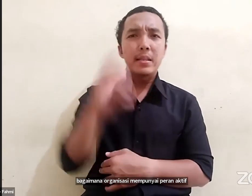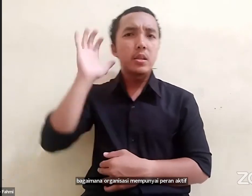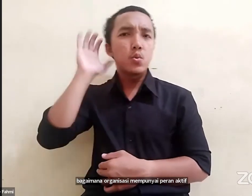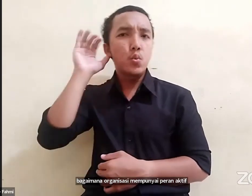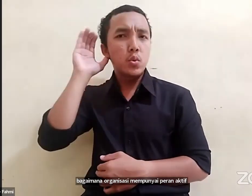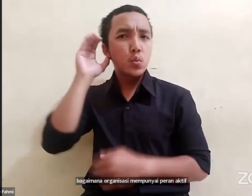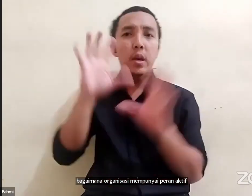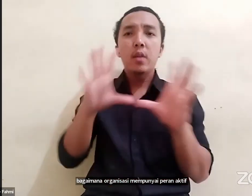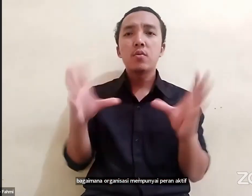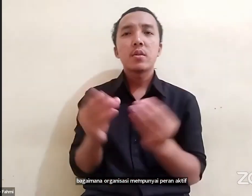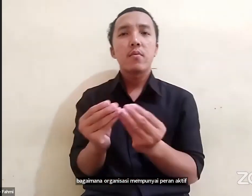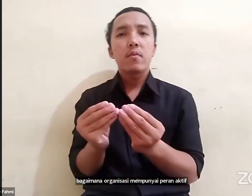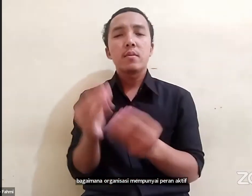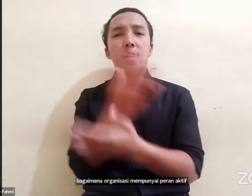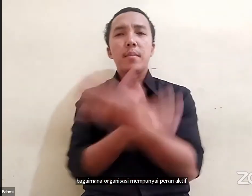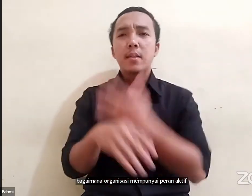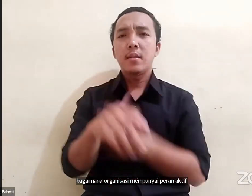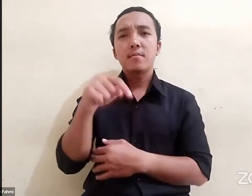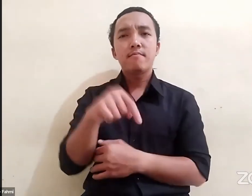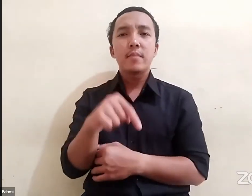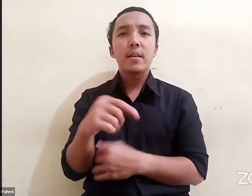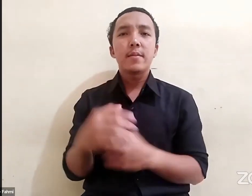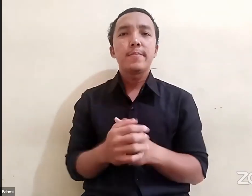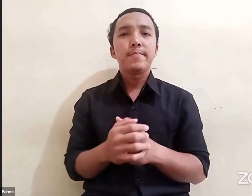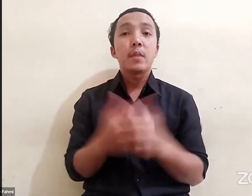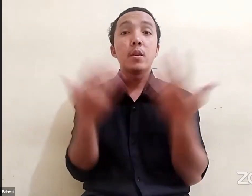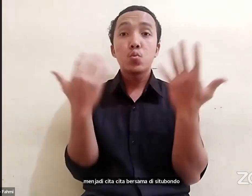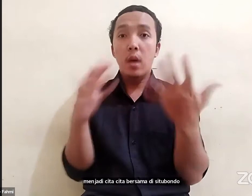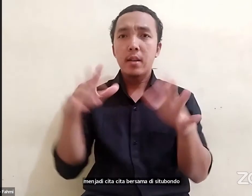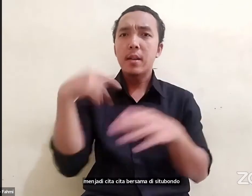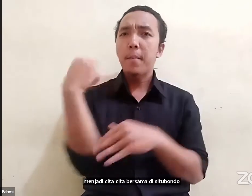inklusif disabilitas ini sudah sampai ke